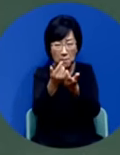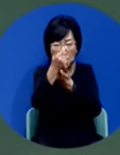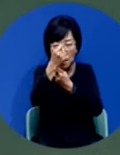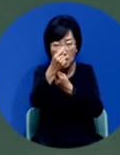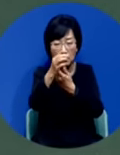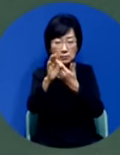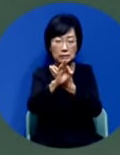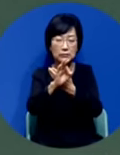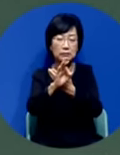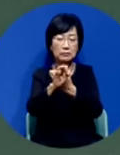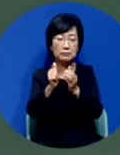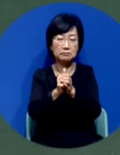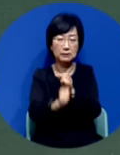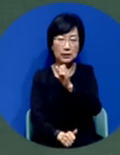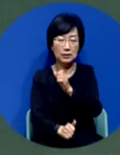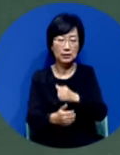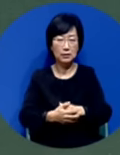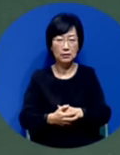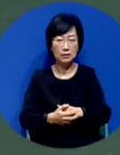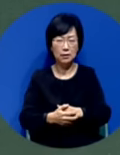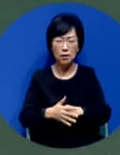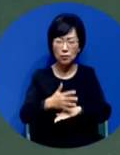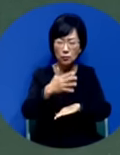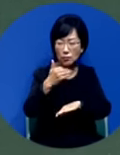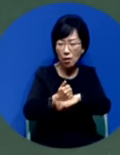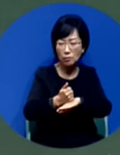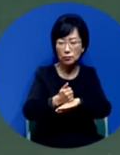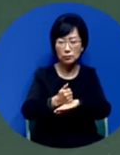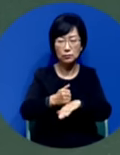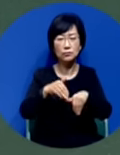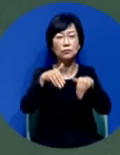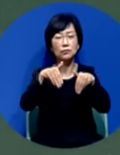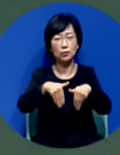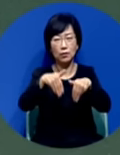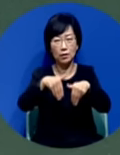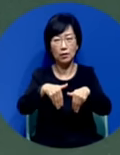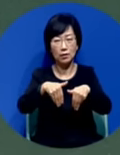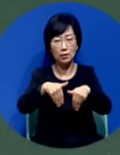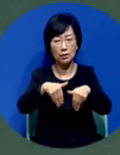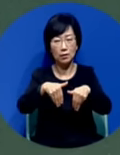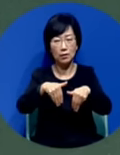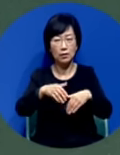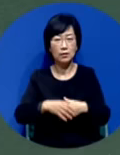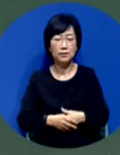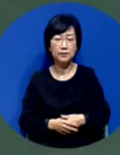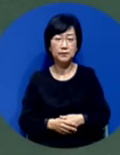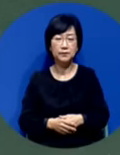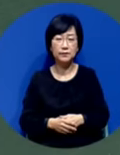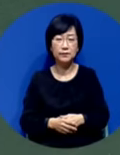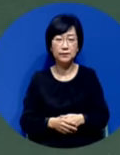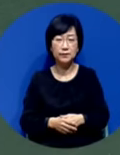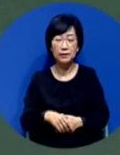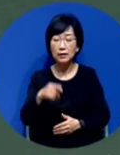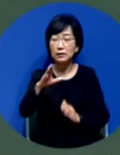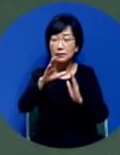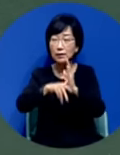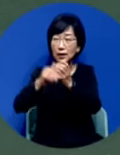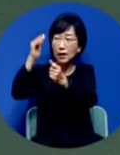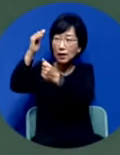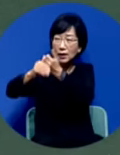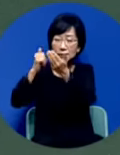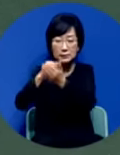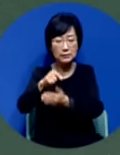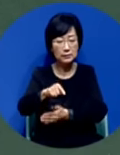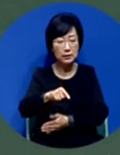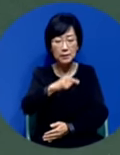그렇게 했어요. 노예가 되었어요. 结果成了奴隶。 노예가 되었으니까 그때 하나님이 피제사 드리러